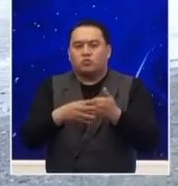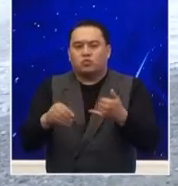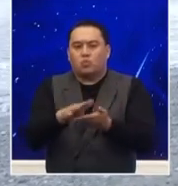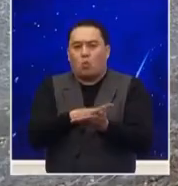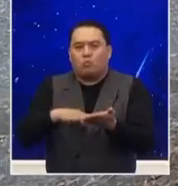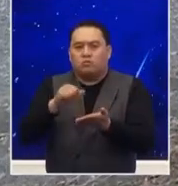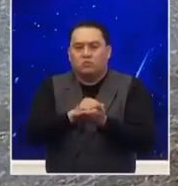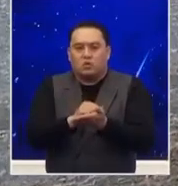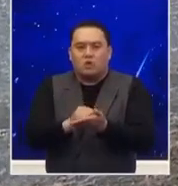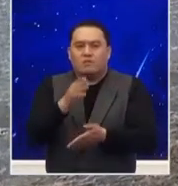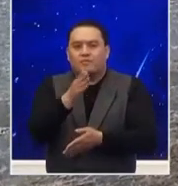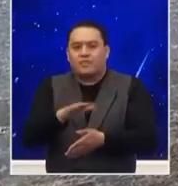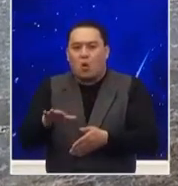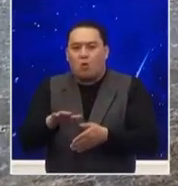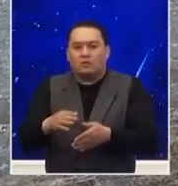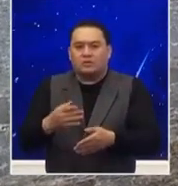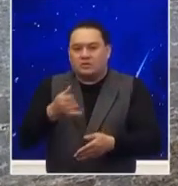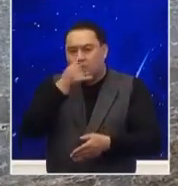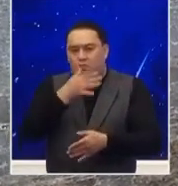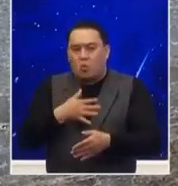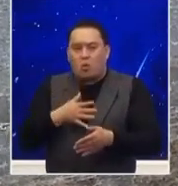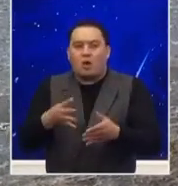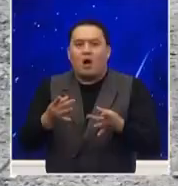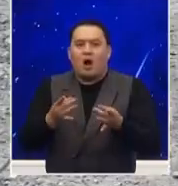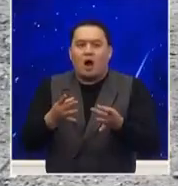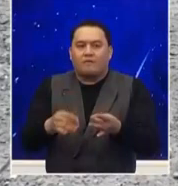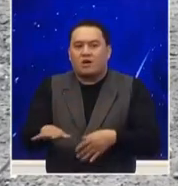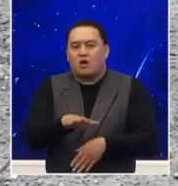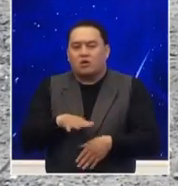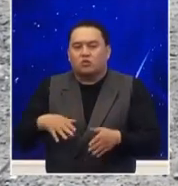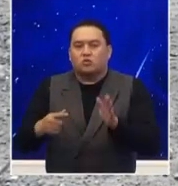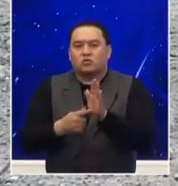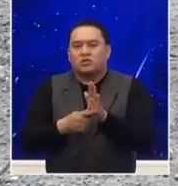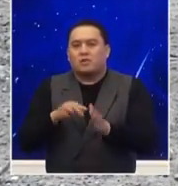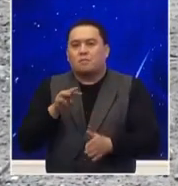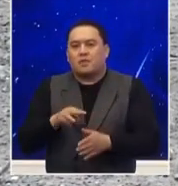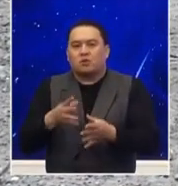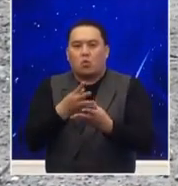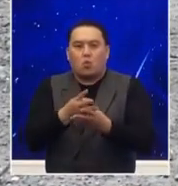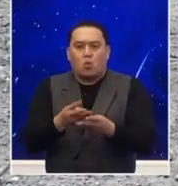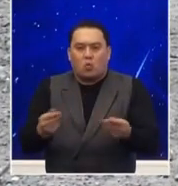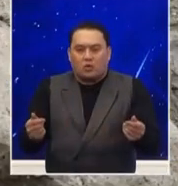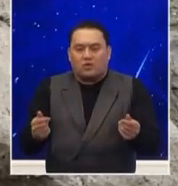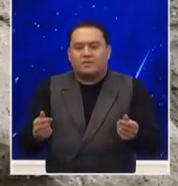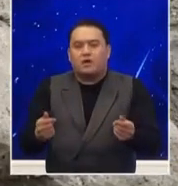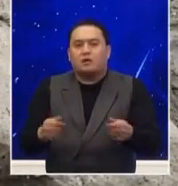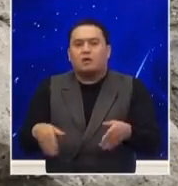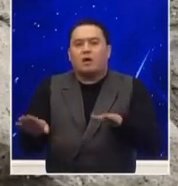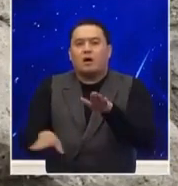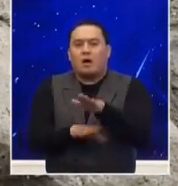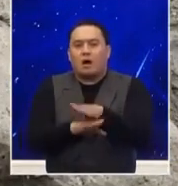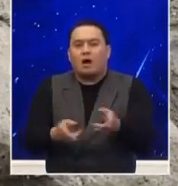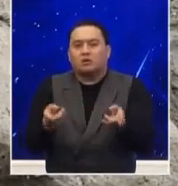размыва берегов. Не выдерживая натиска стихии, глинистые участки высотой до 7 метров рассыпаются. Под очередным таким завалом этим